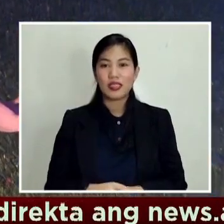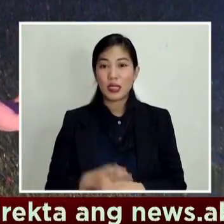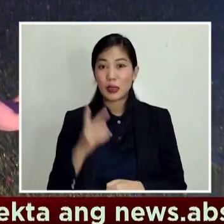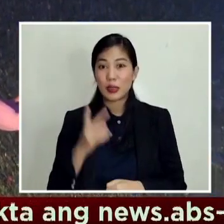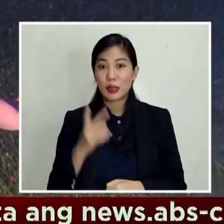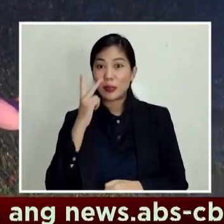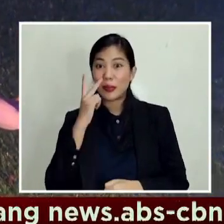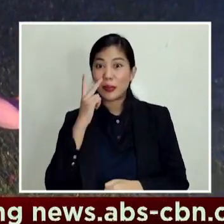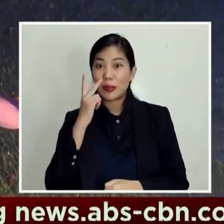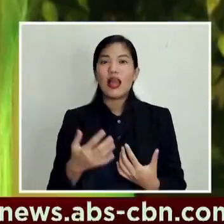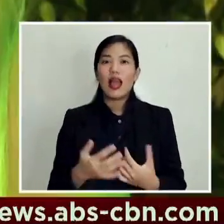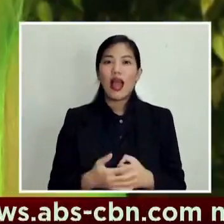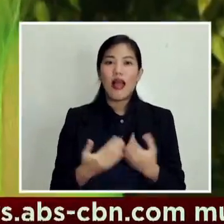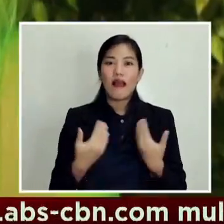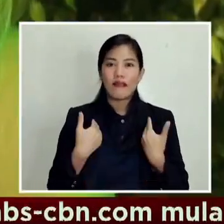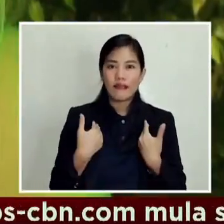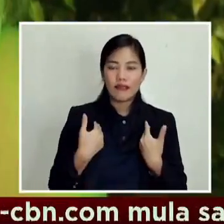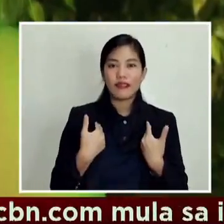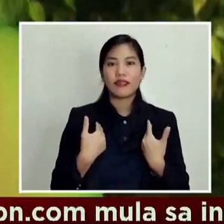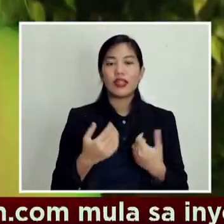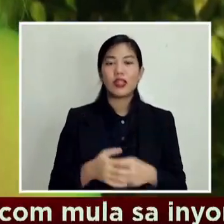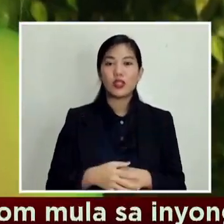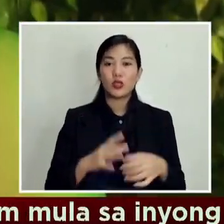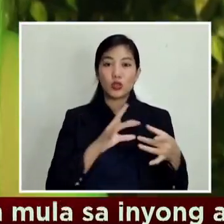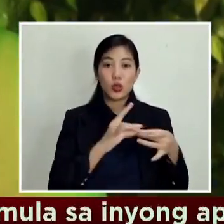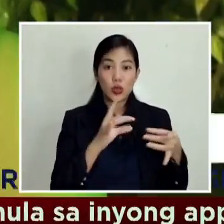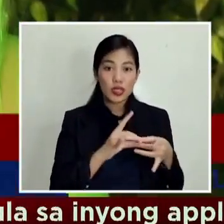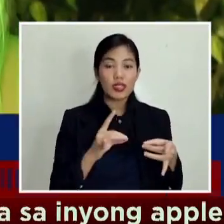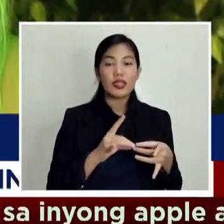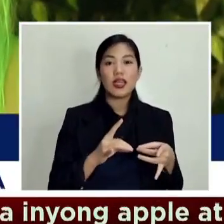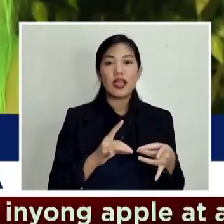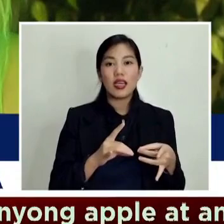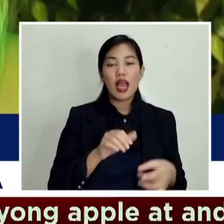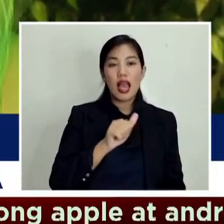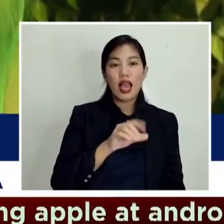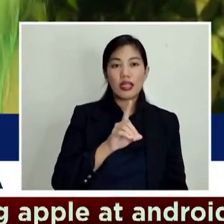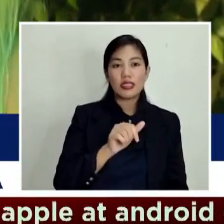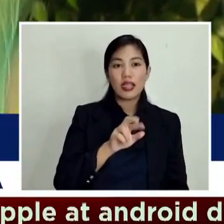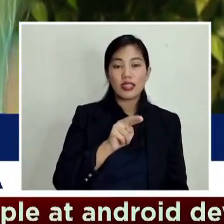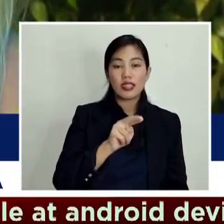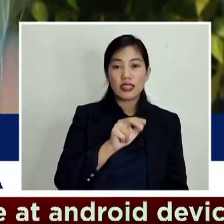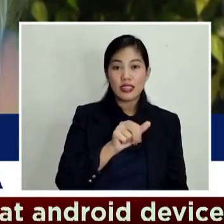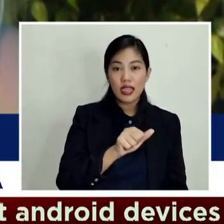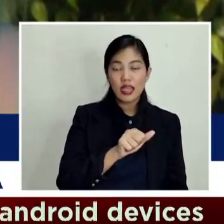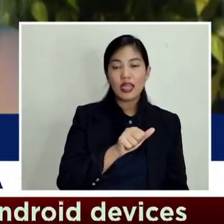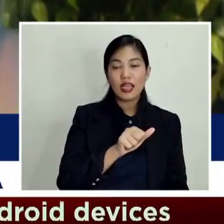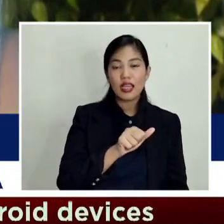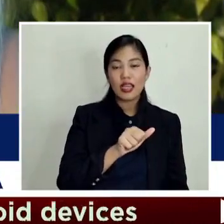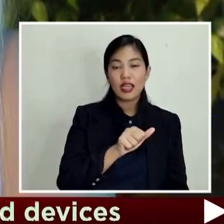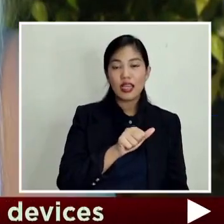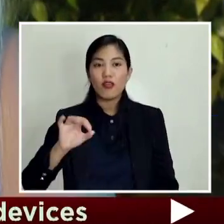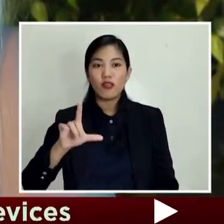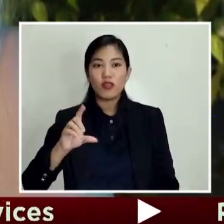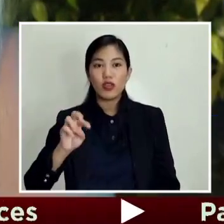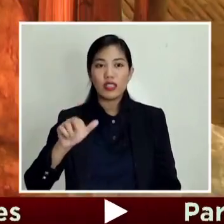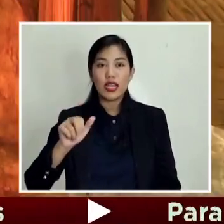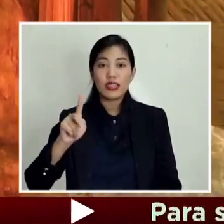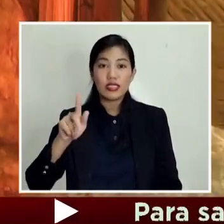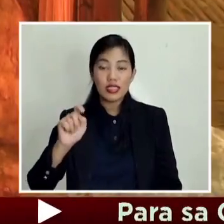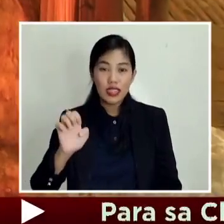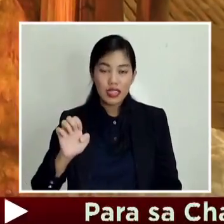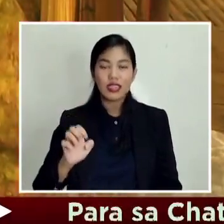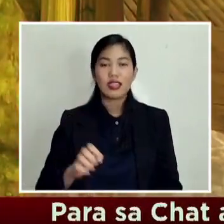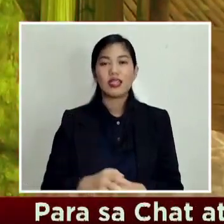at Florante at Laura. Yung mga adults, for them to feel like their kids again. Kasi